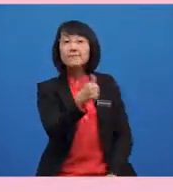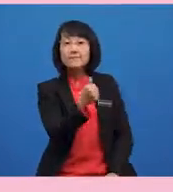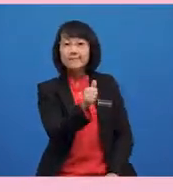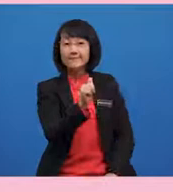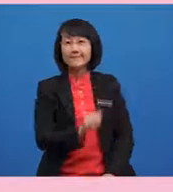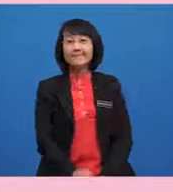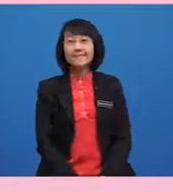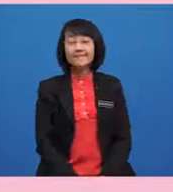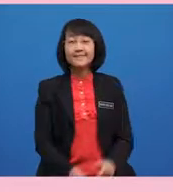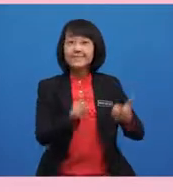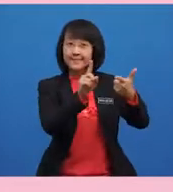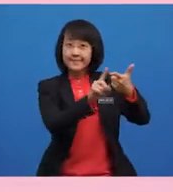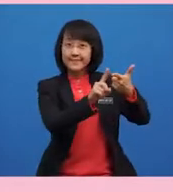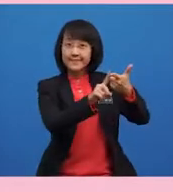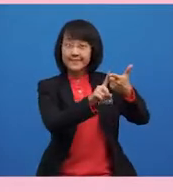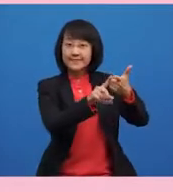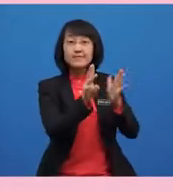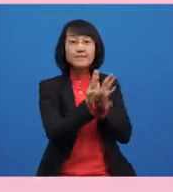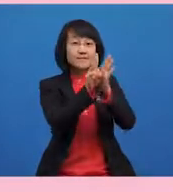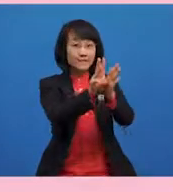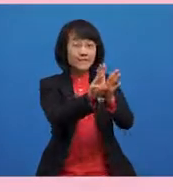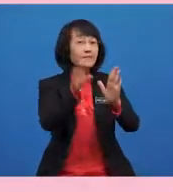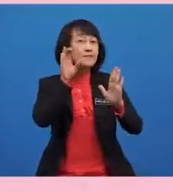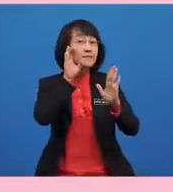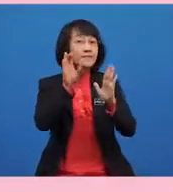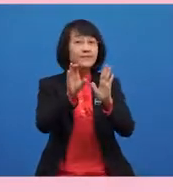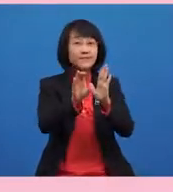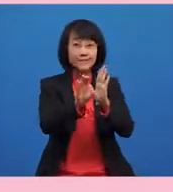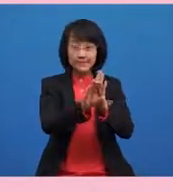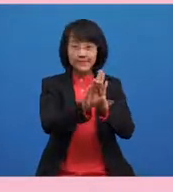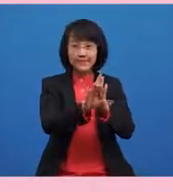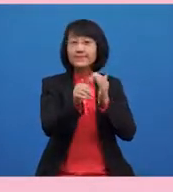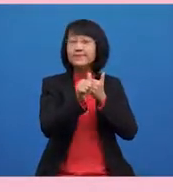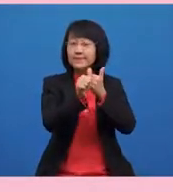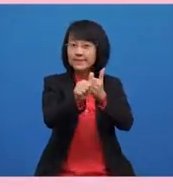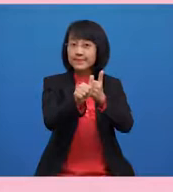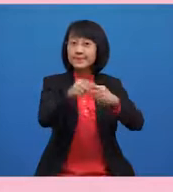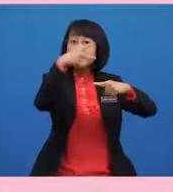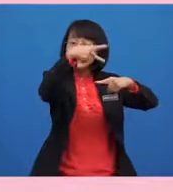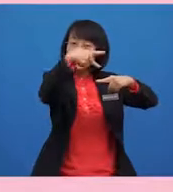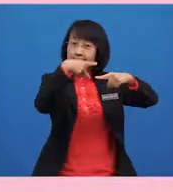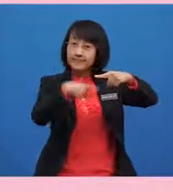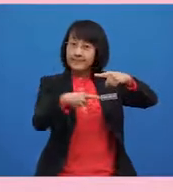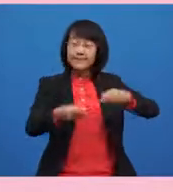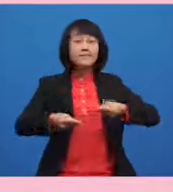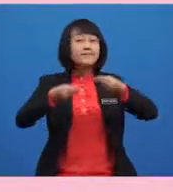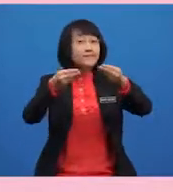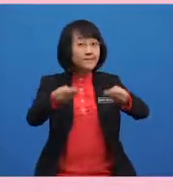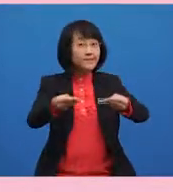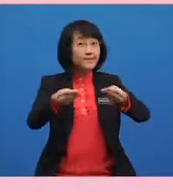10. Kedua, mewakilkan gambar rajah mengikut pecahan yang